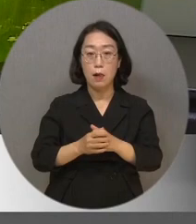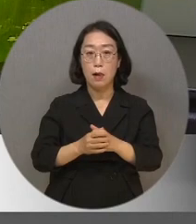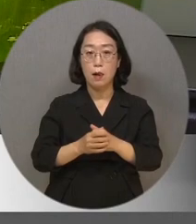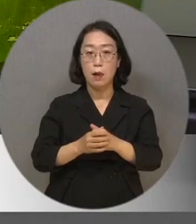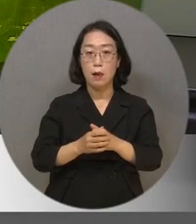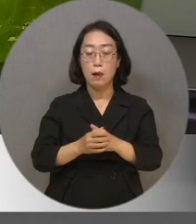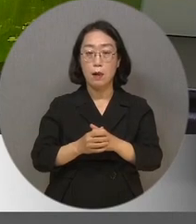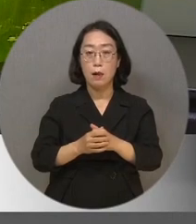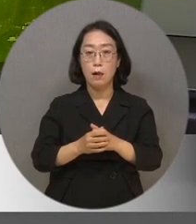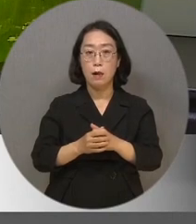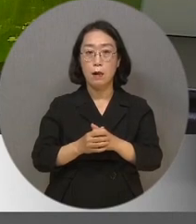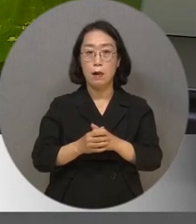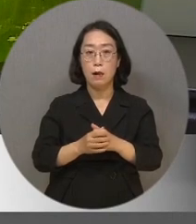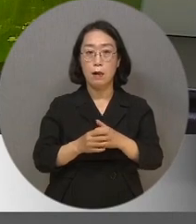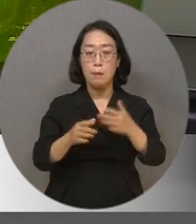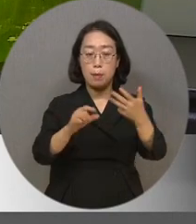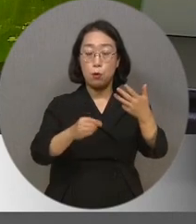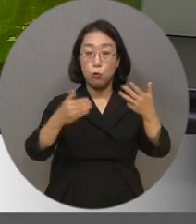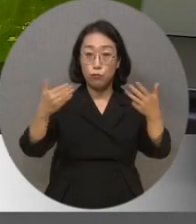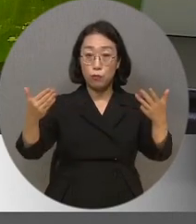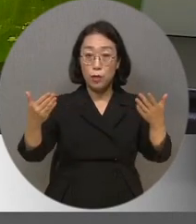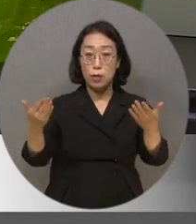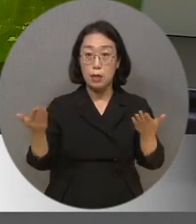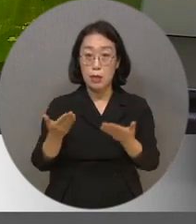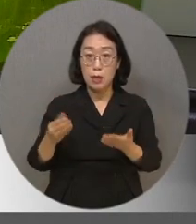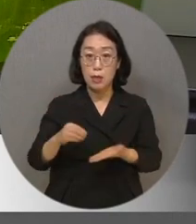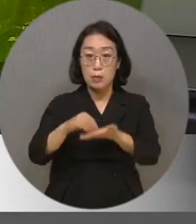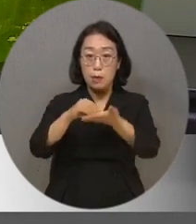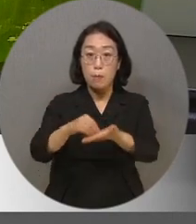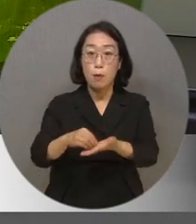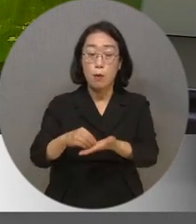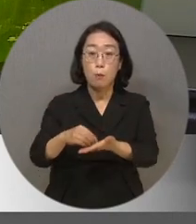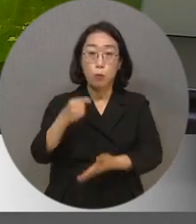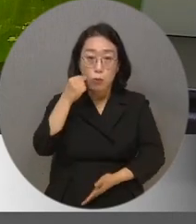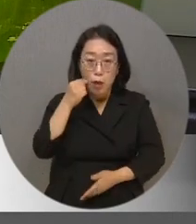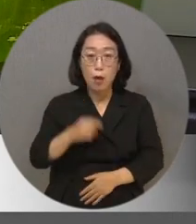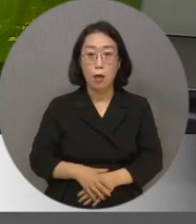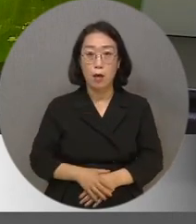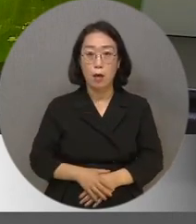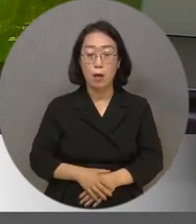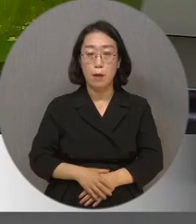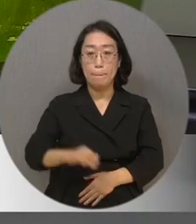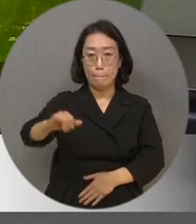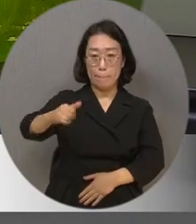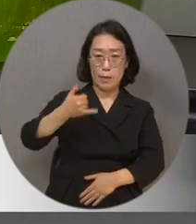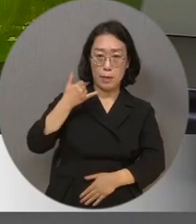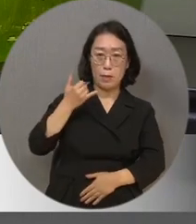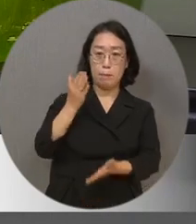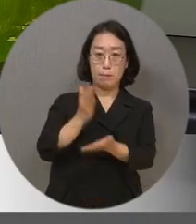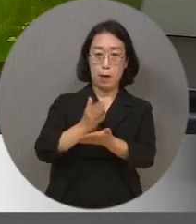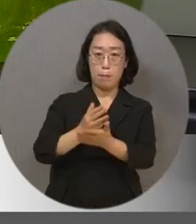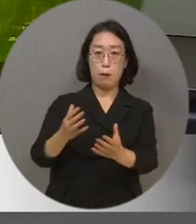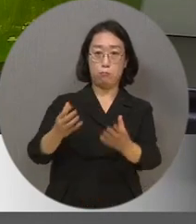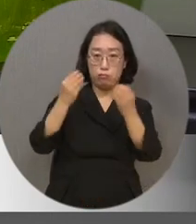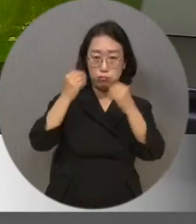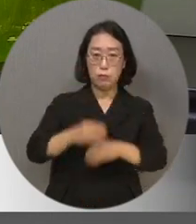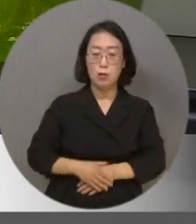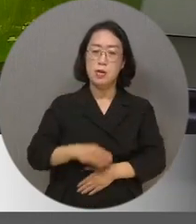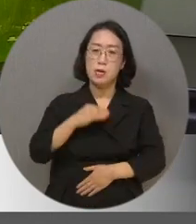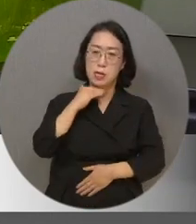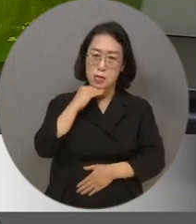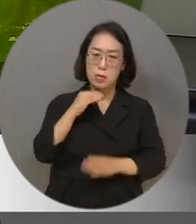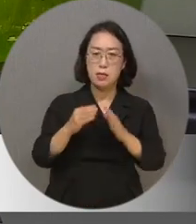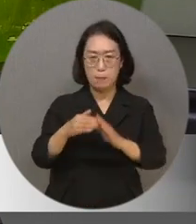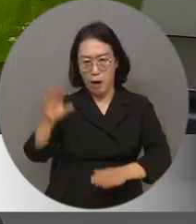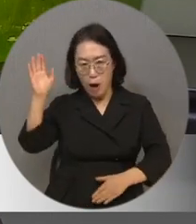있다가요. 9일 날 출근을 못했어요. 전화 연락이 와갖고 출근을 못해갖고 바로 집으로 귀가했어요.